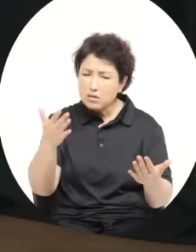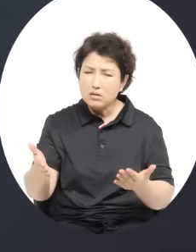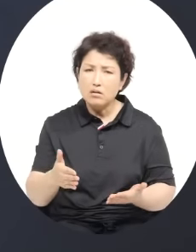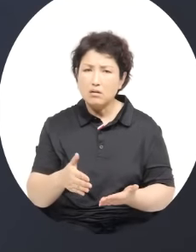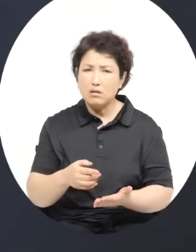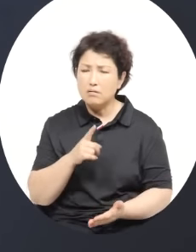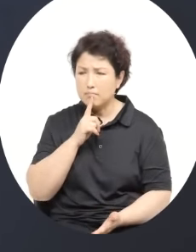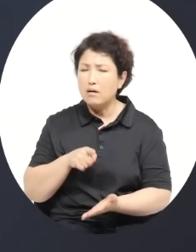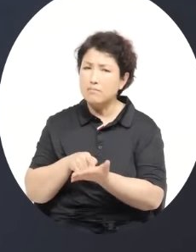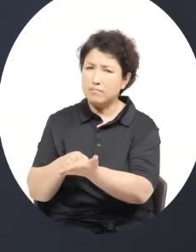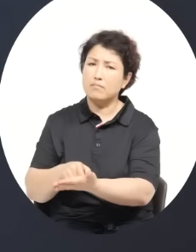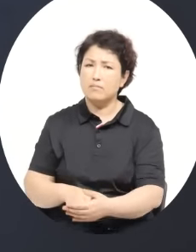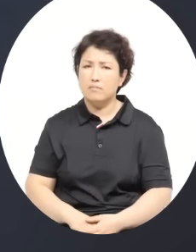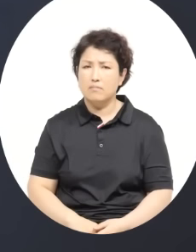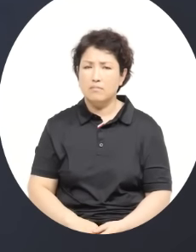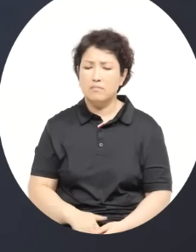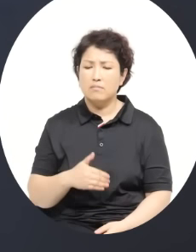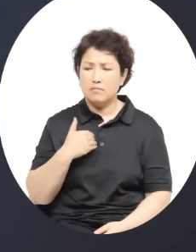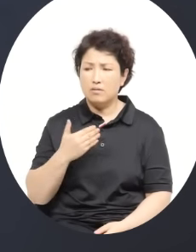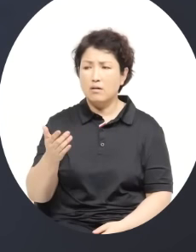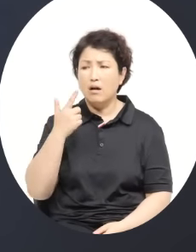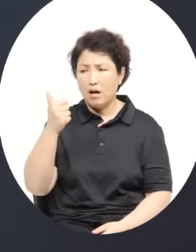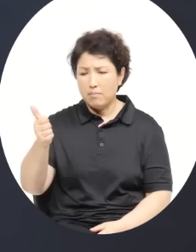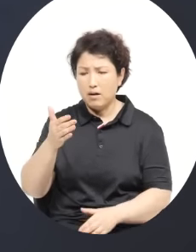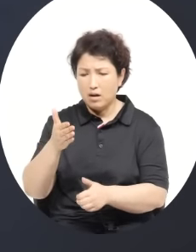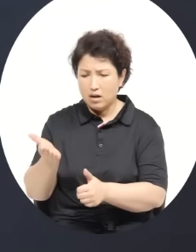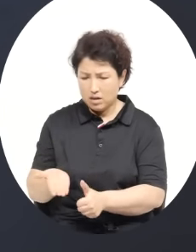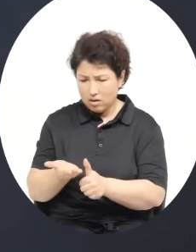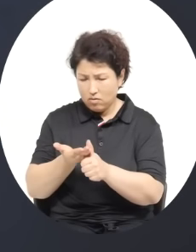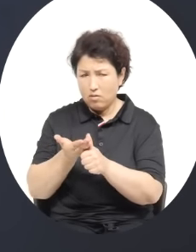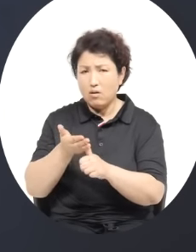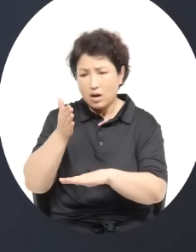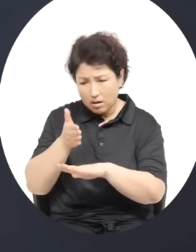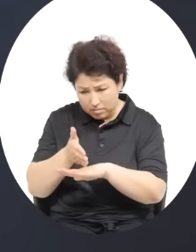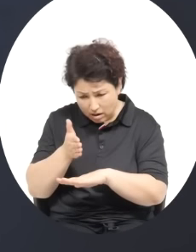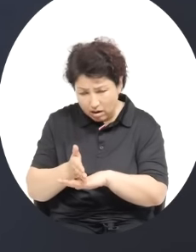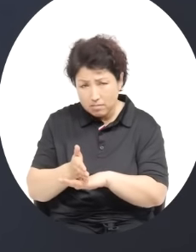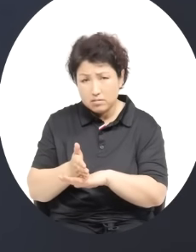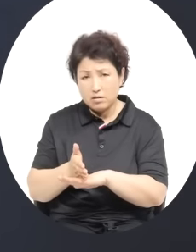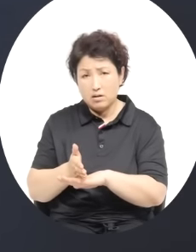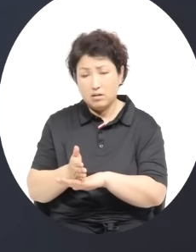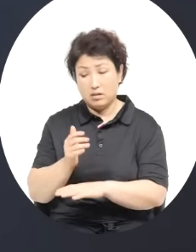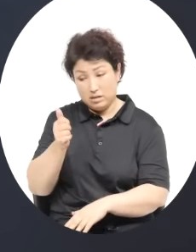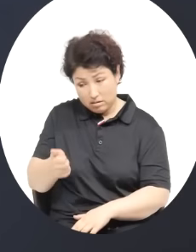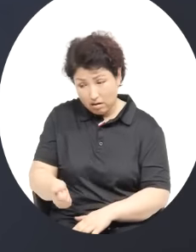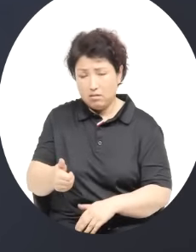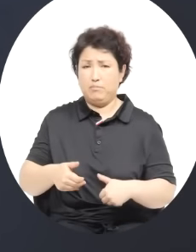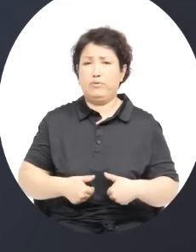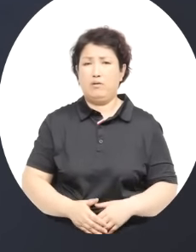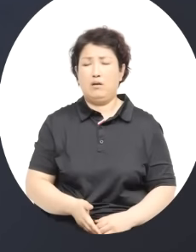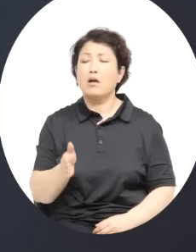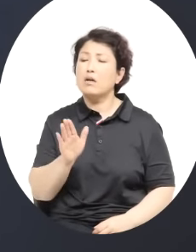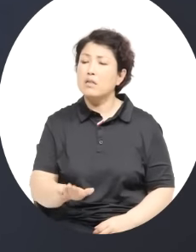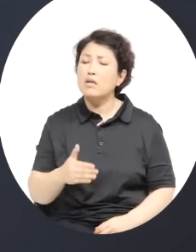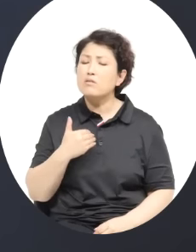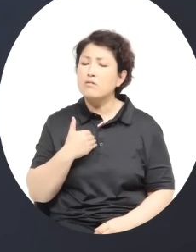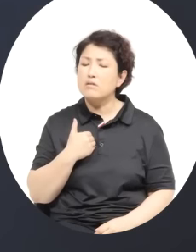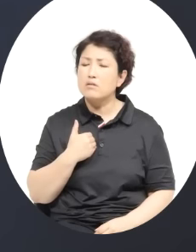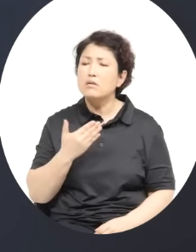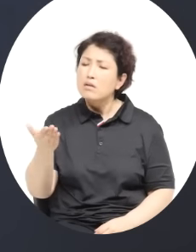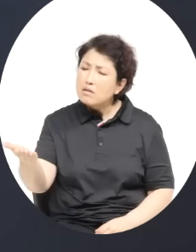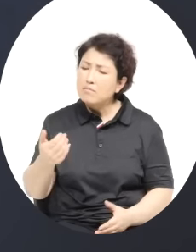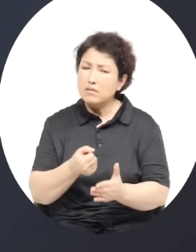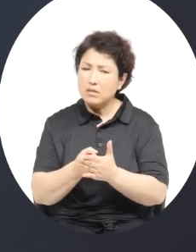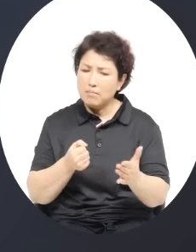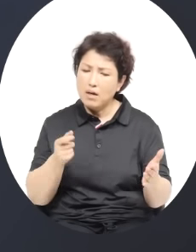얘기를 분명히 하시면 되지. 저는 그동안 키워주셔서 감사합니다. 인사는 하고. 그런데 저는 어릴